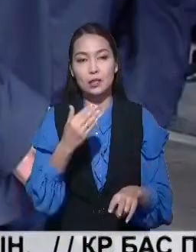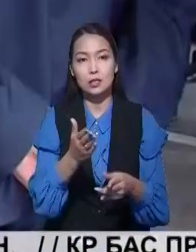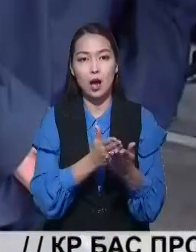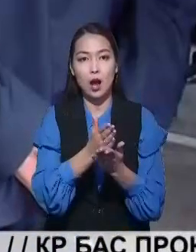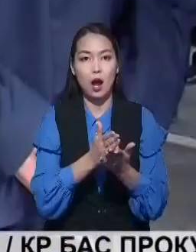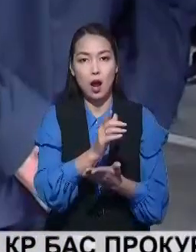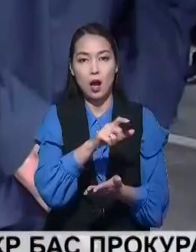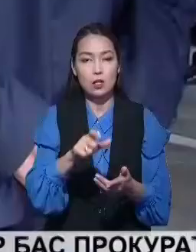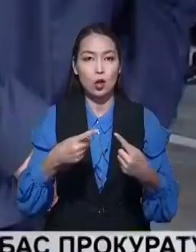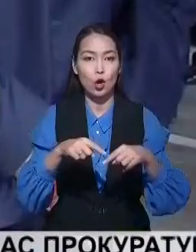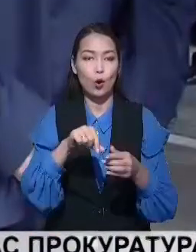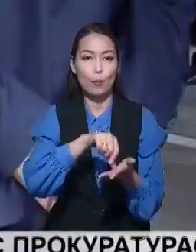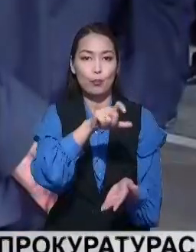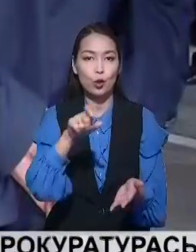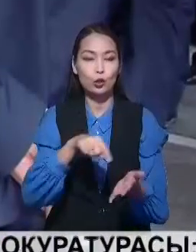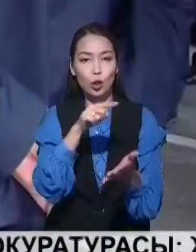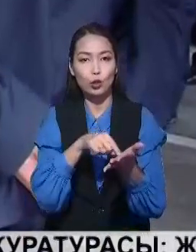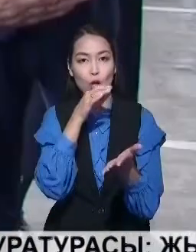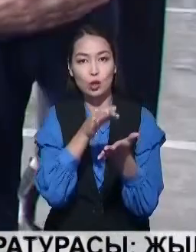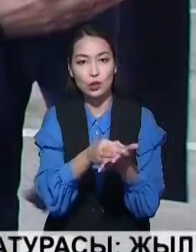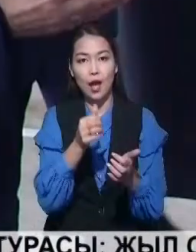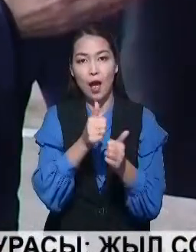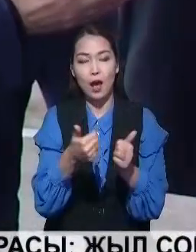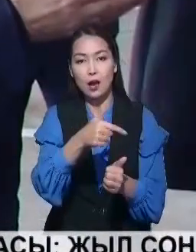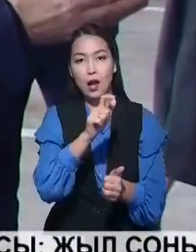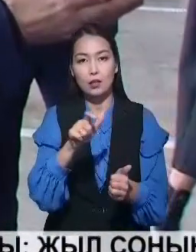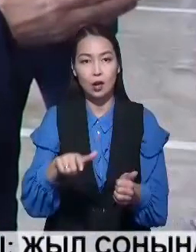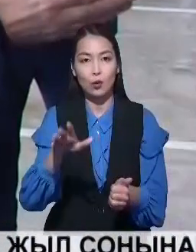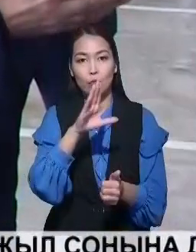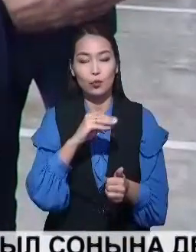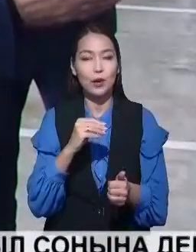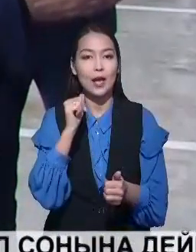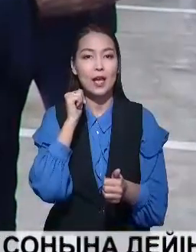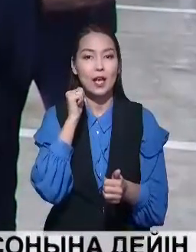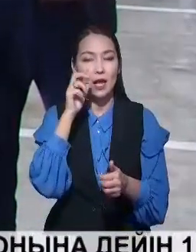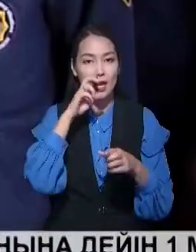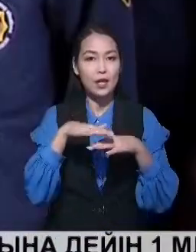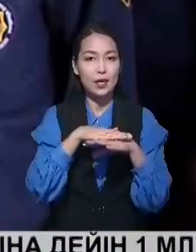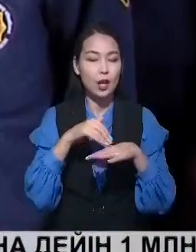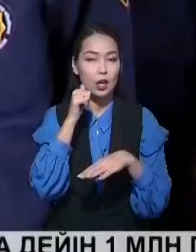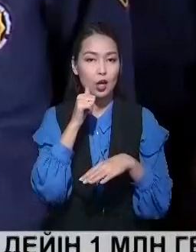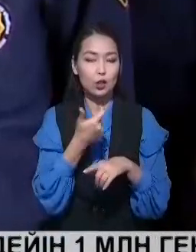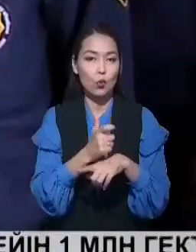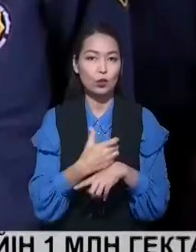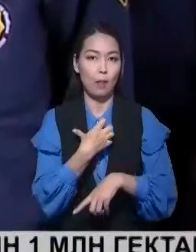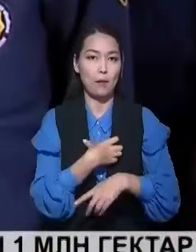ардагерлер кеңесі мүшелері қойған сұрақтарға жауап беріп, әр түрлі азаматтың дауысы ел ертеңі үшін маңызды.